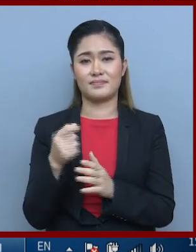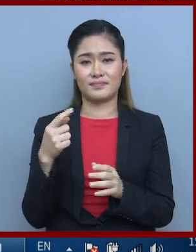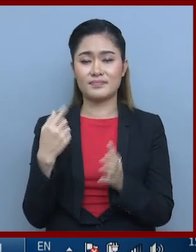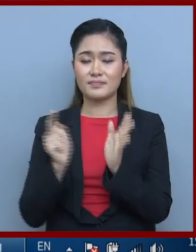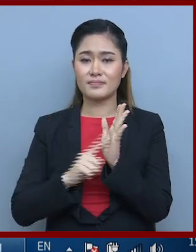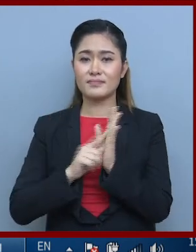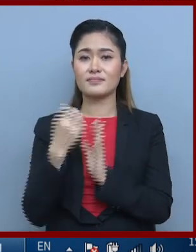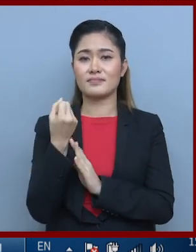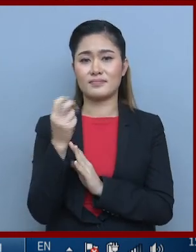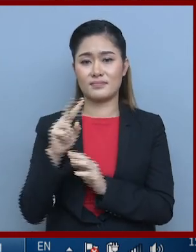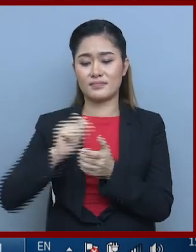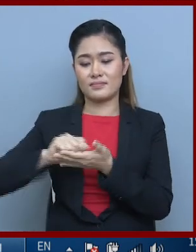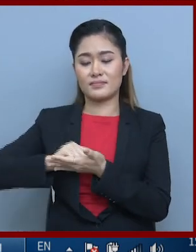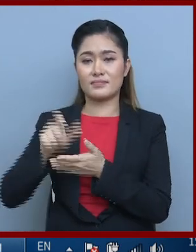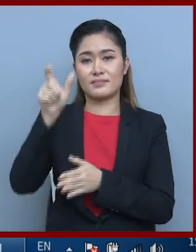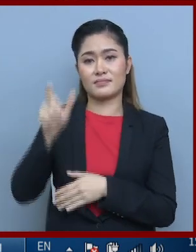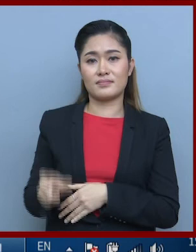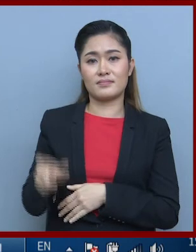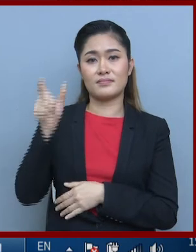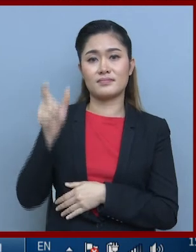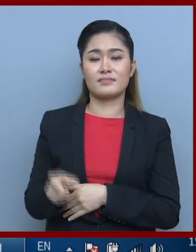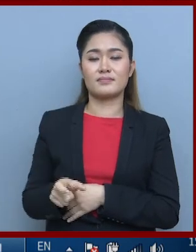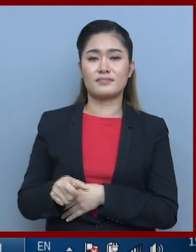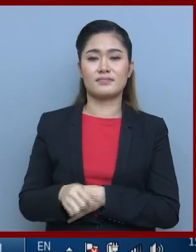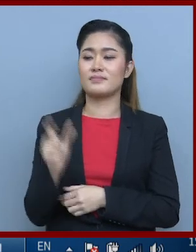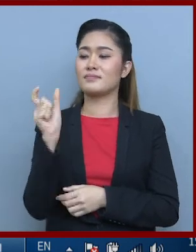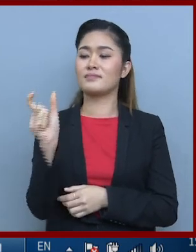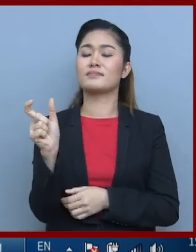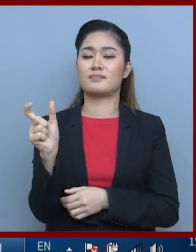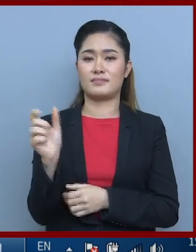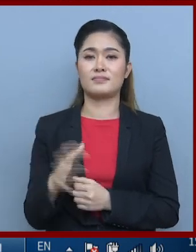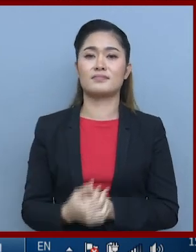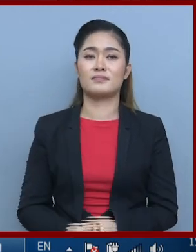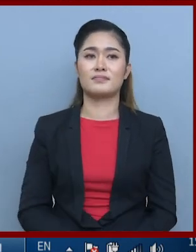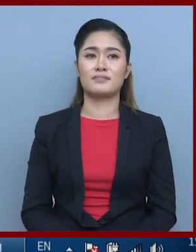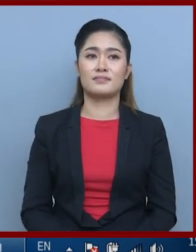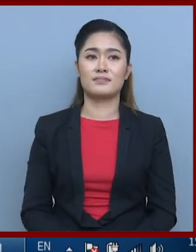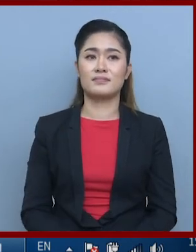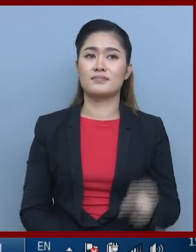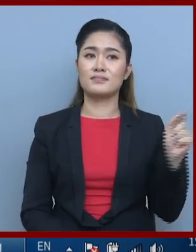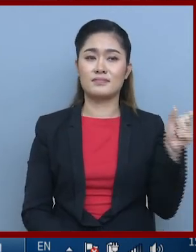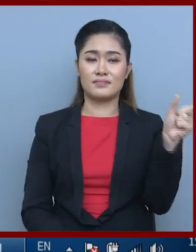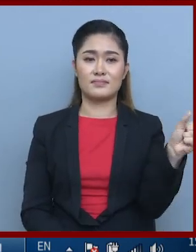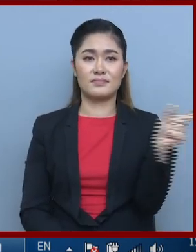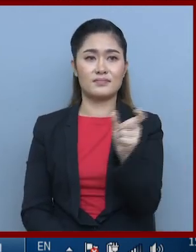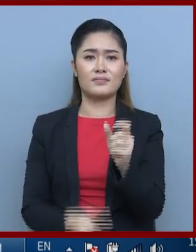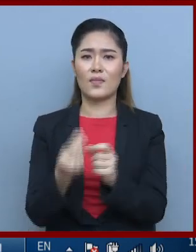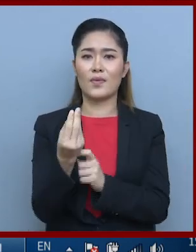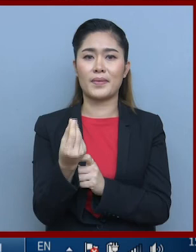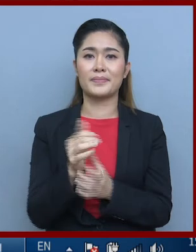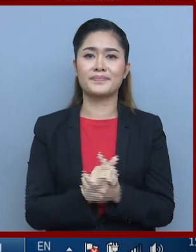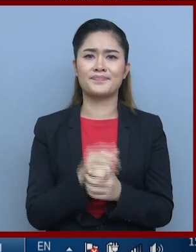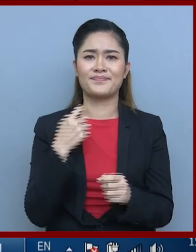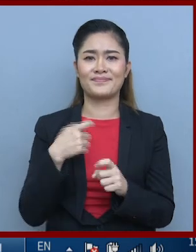exercise 12ครูเขียนไว้ที่แคปชั่นของฟอร์มเลยจากนั้นเราลากปุ่มมากี่ปุ่มง